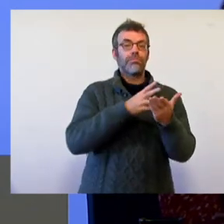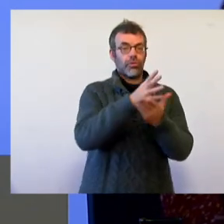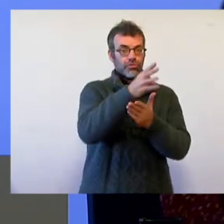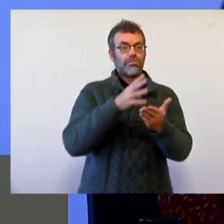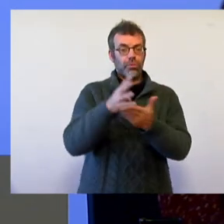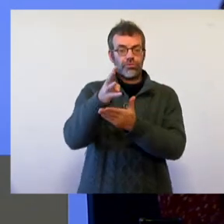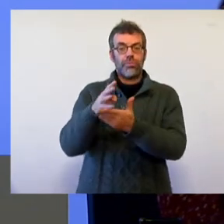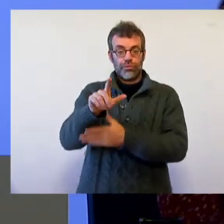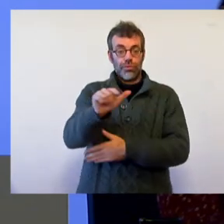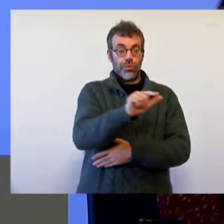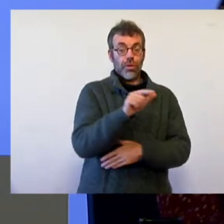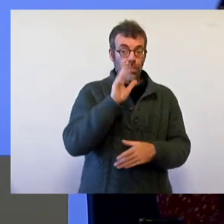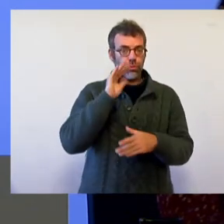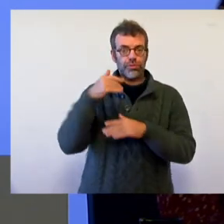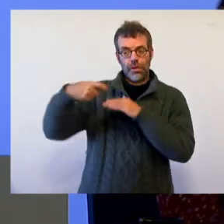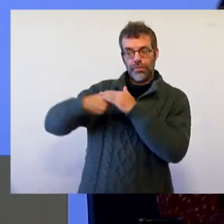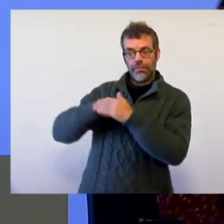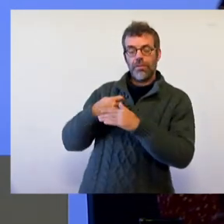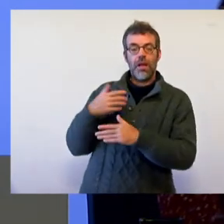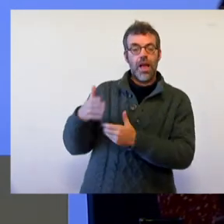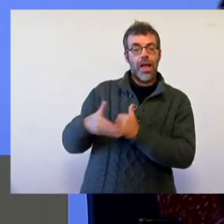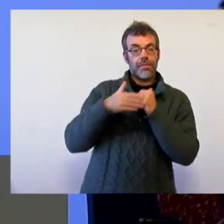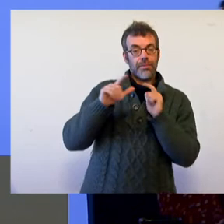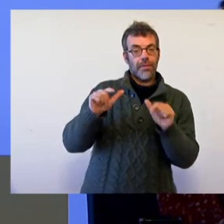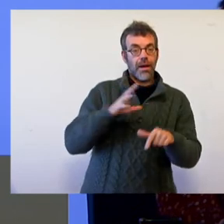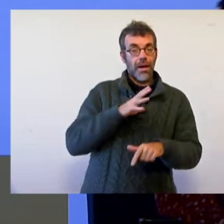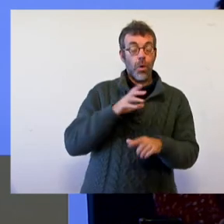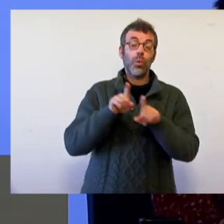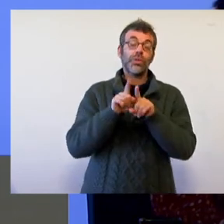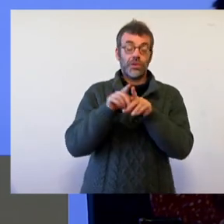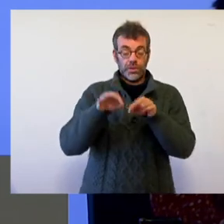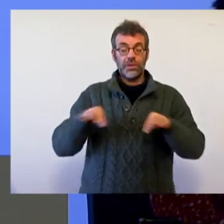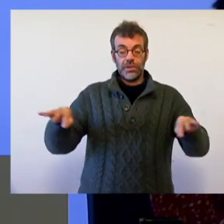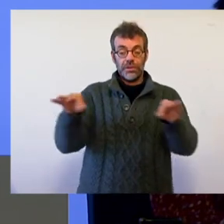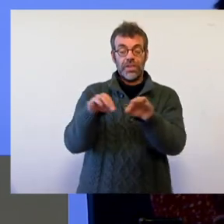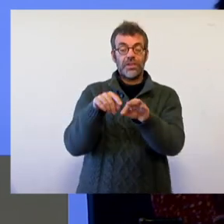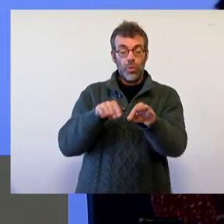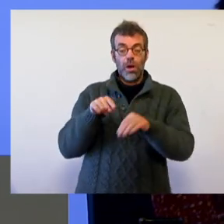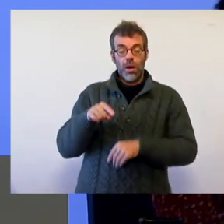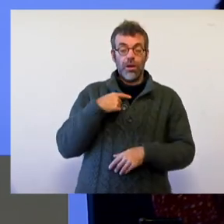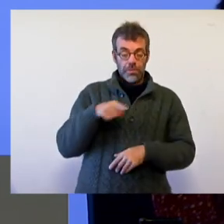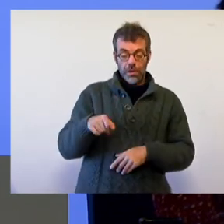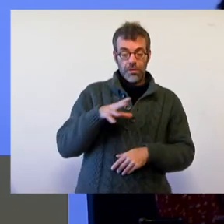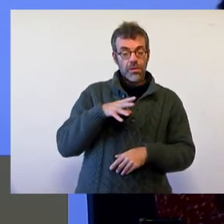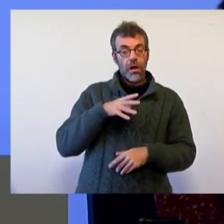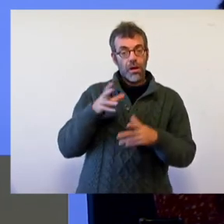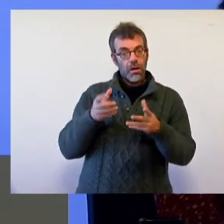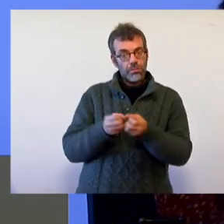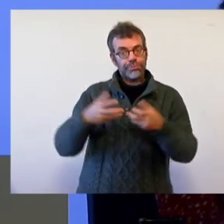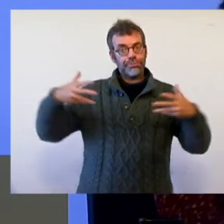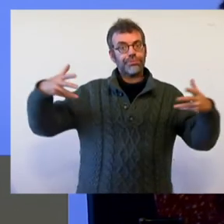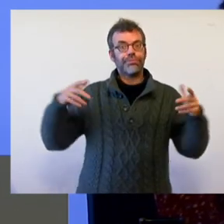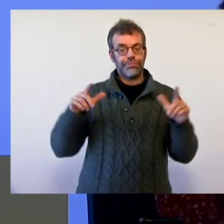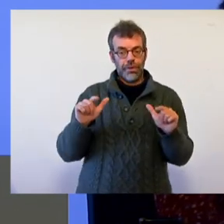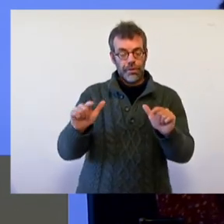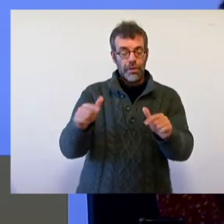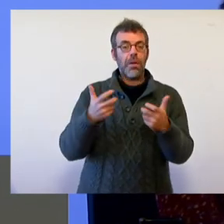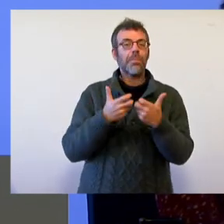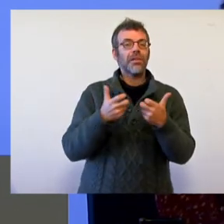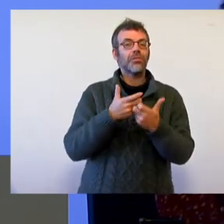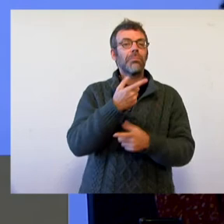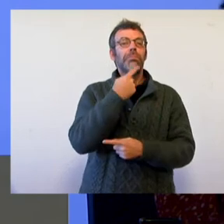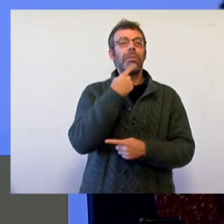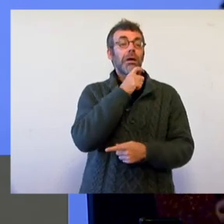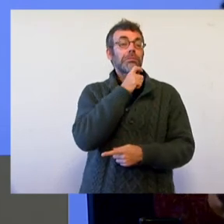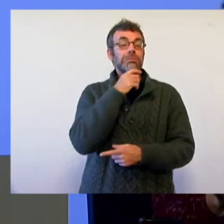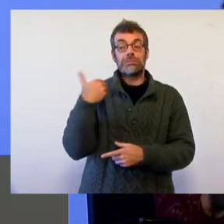puis investir parce que notre territoire le commande. Madame Dombrecoz vient de faire référence aux écoles. Elle a cité l'école